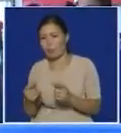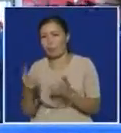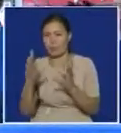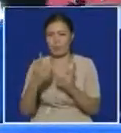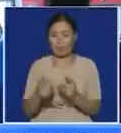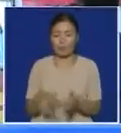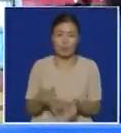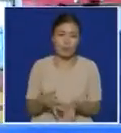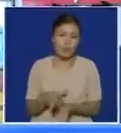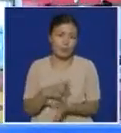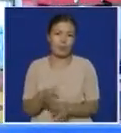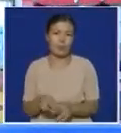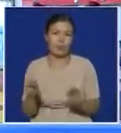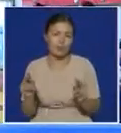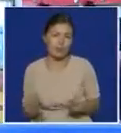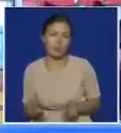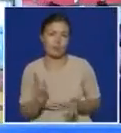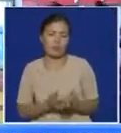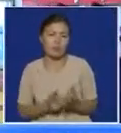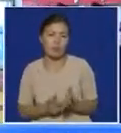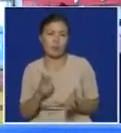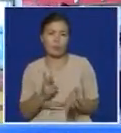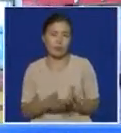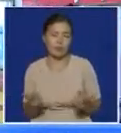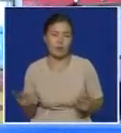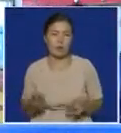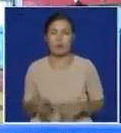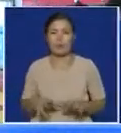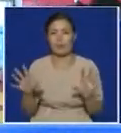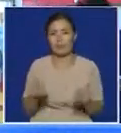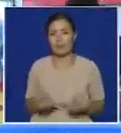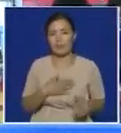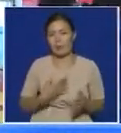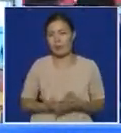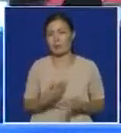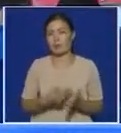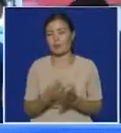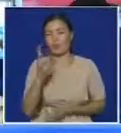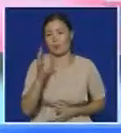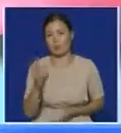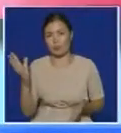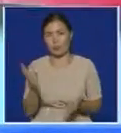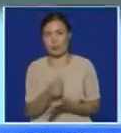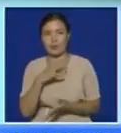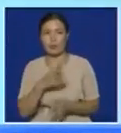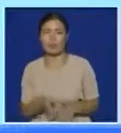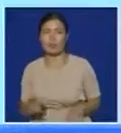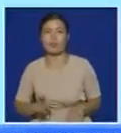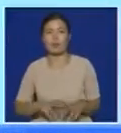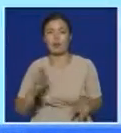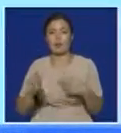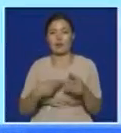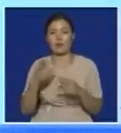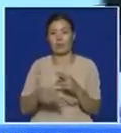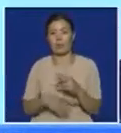есепке алынбайды. Сондықтан дұрыстап көрсету керек. Соның бәрін дұрыстап көрсетіп, 100% алдық. Екі кезеңде емтихан